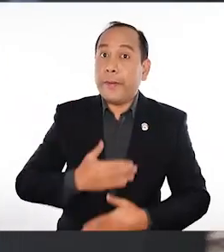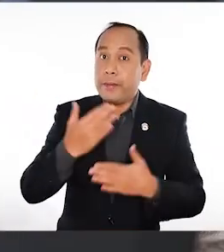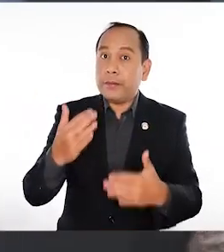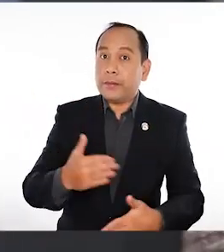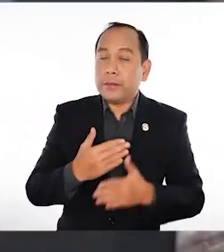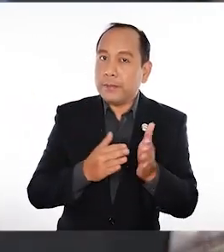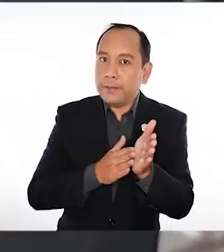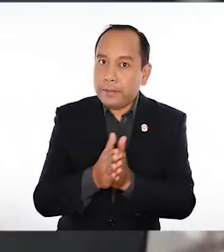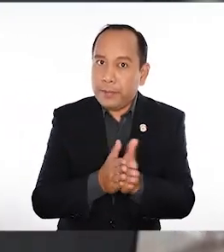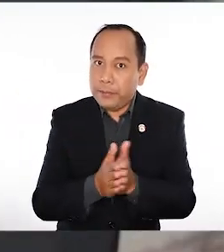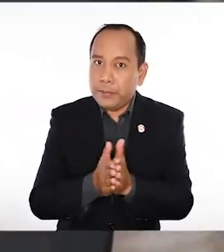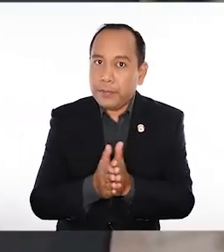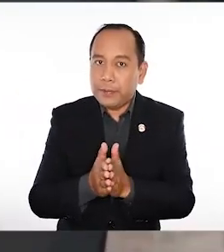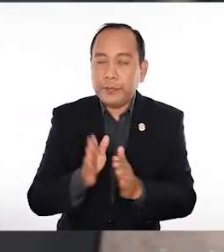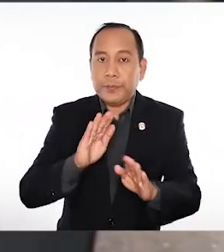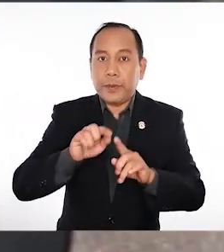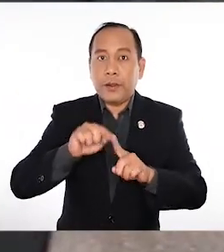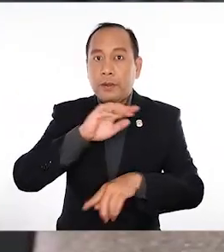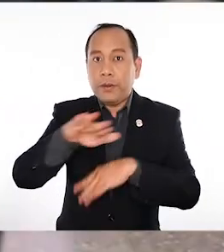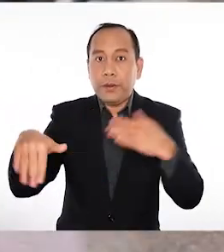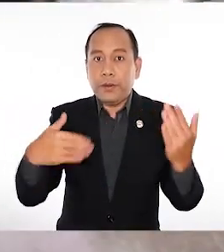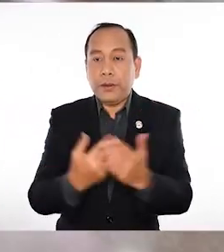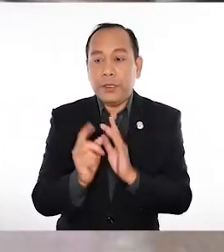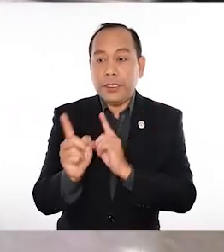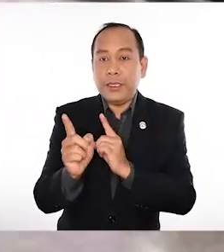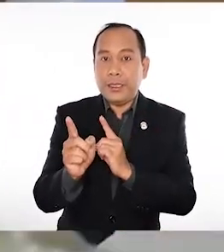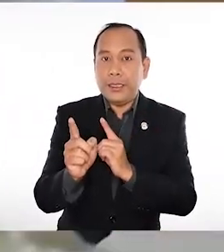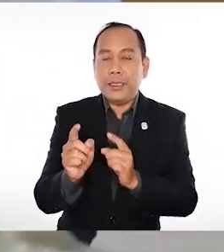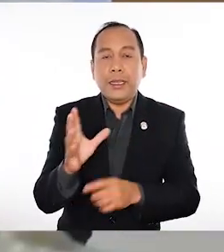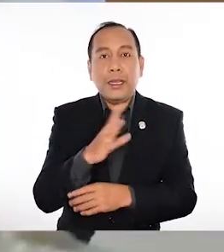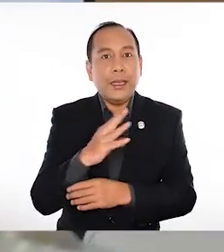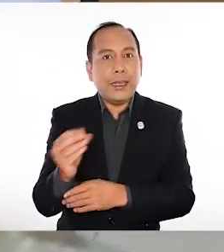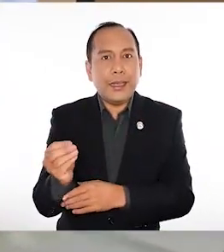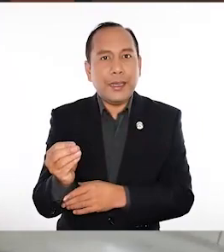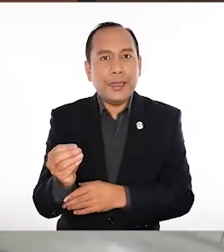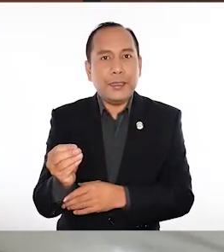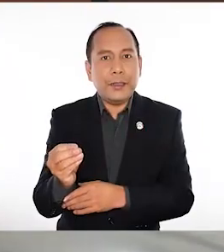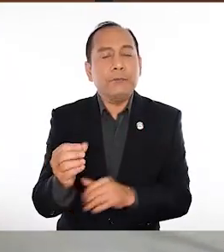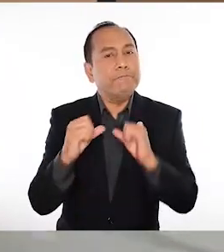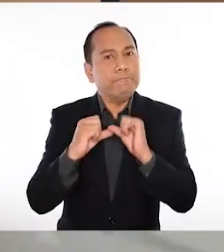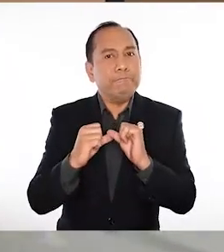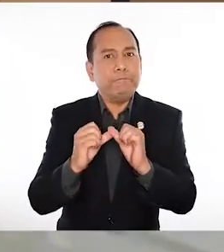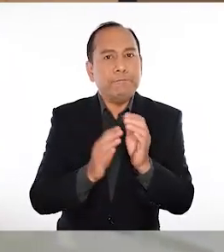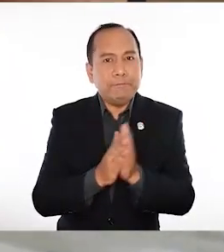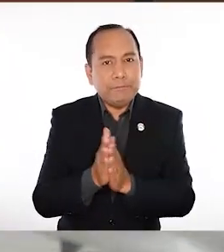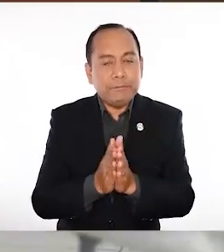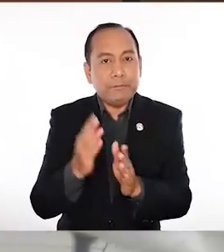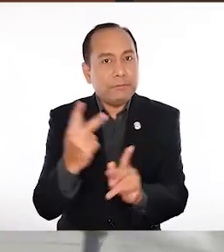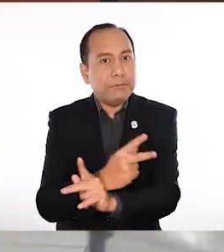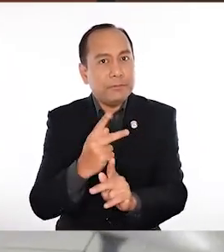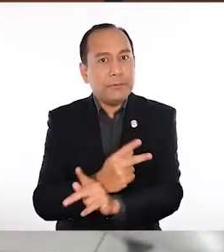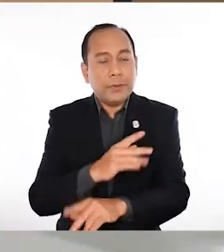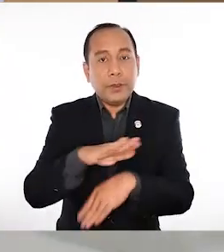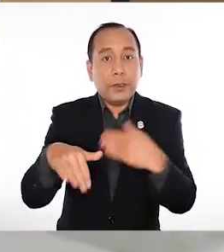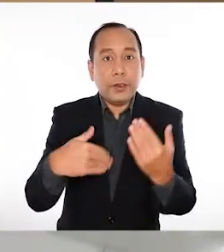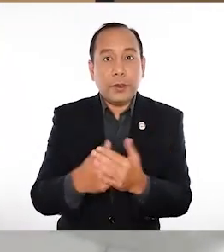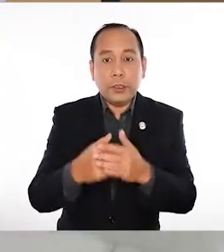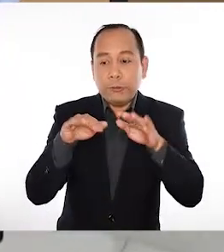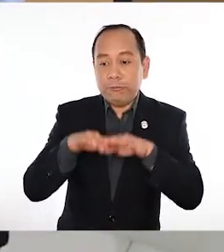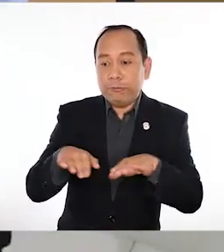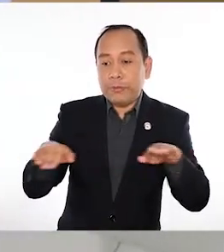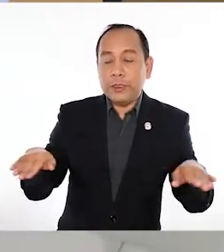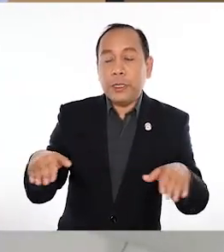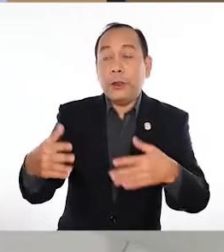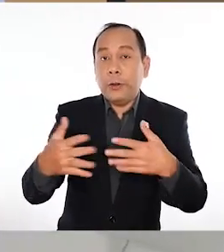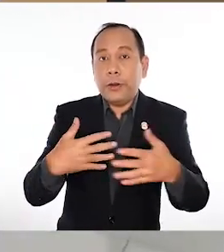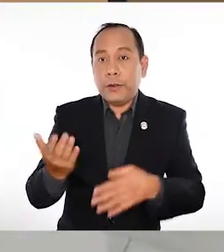at kasiglahan sa lahat ng dumalo at upang mapanatiling aktibo at produktibo ang mga kabataan